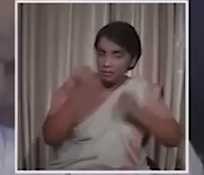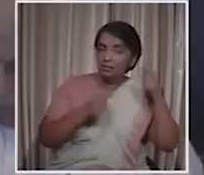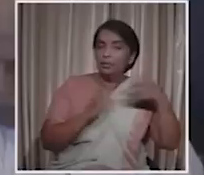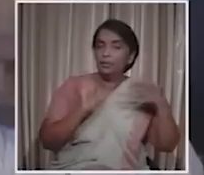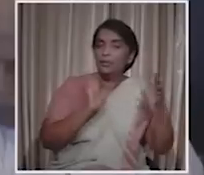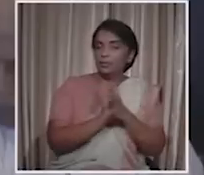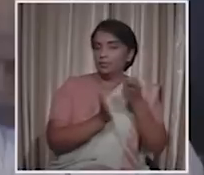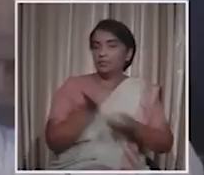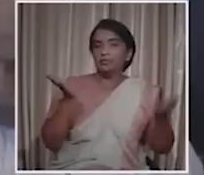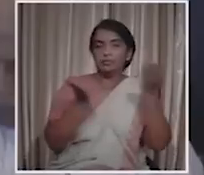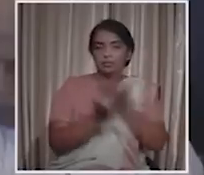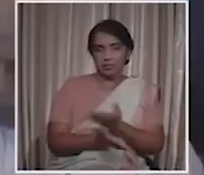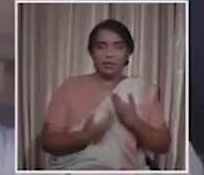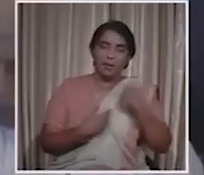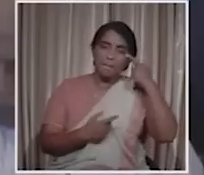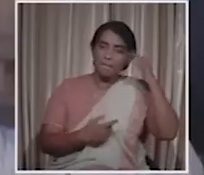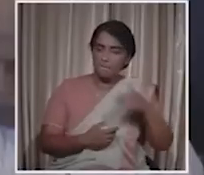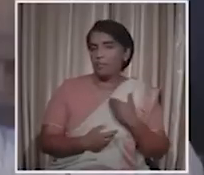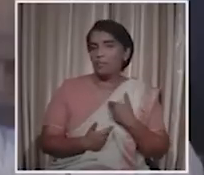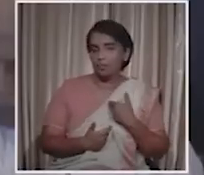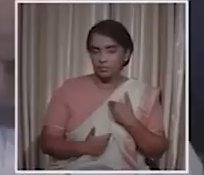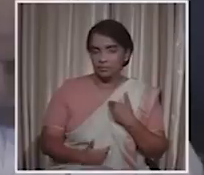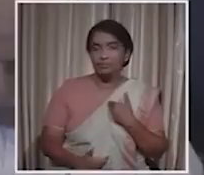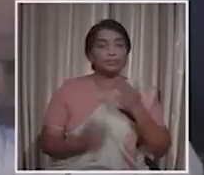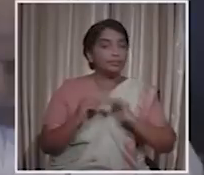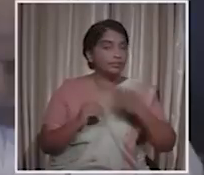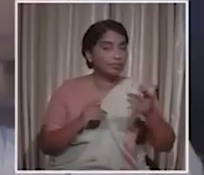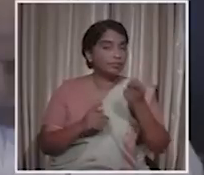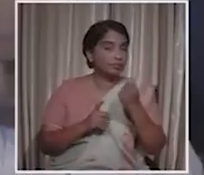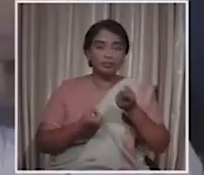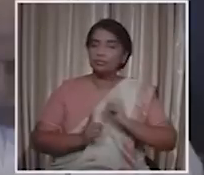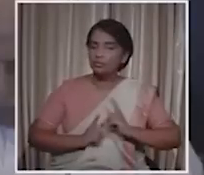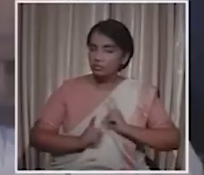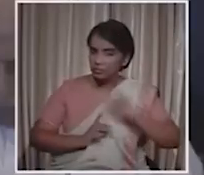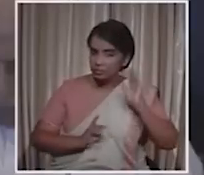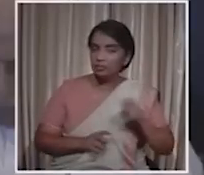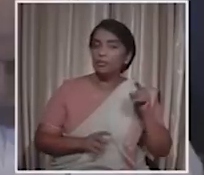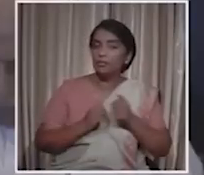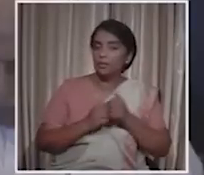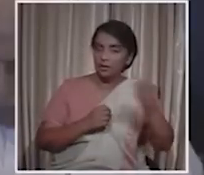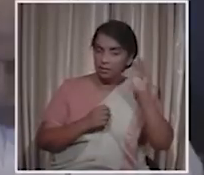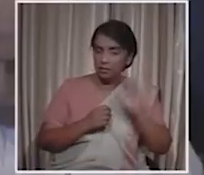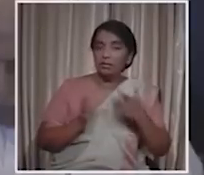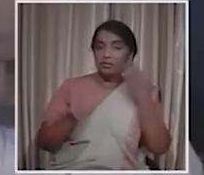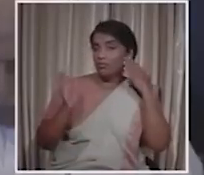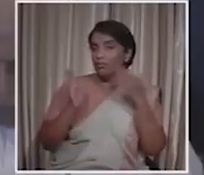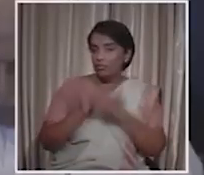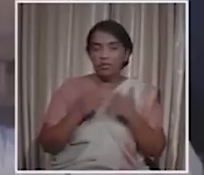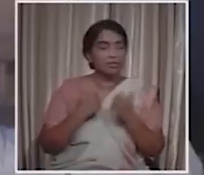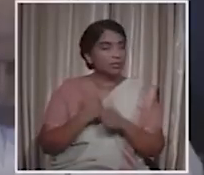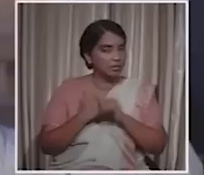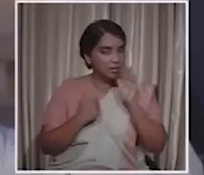සමග ගිවිසුමකට එළඹීම අපේ අරමුණයි. ඉන්පසු ආර්ථික ස්ථාවරභාවයට පත්කරලීමේ පදනම සකස්